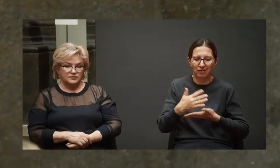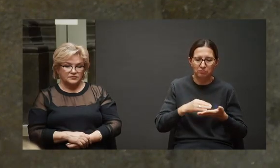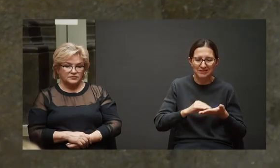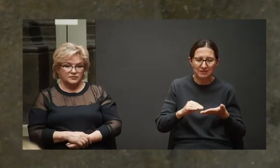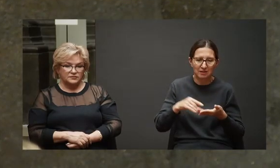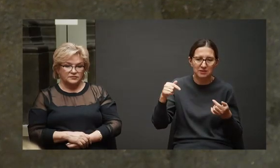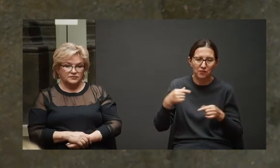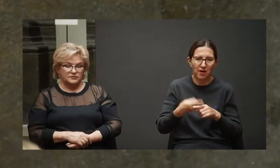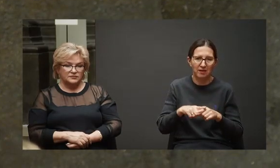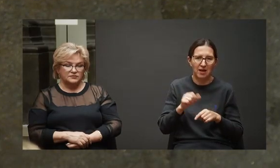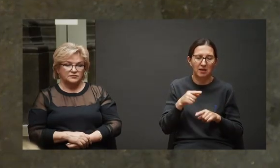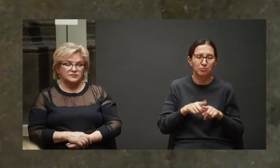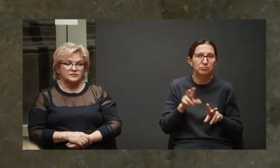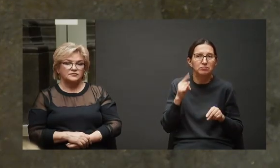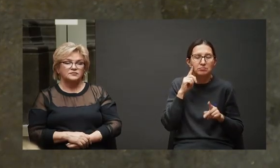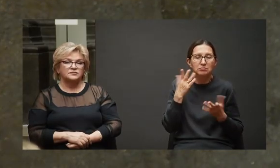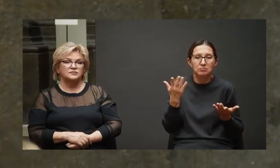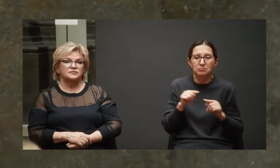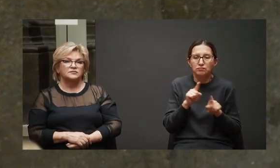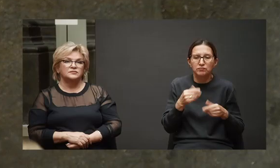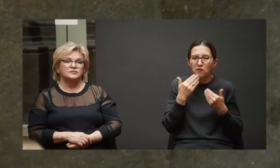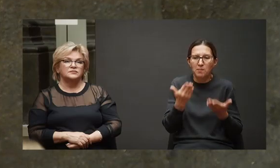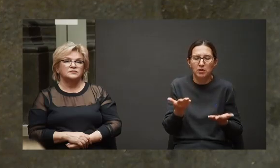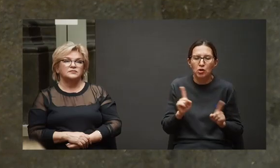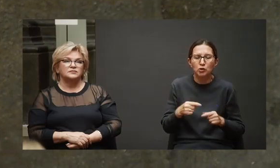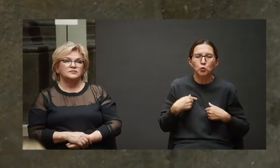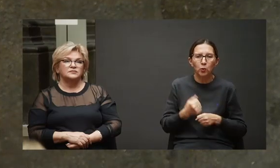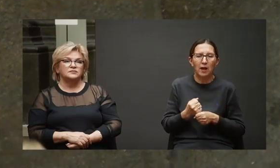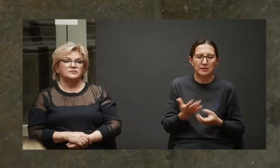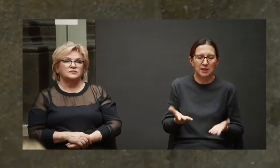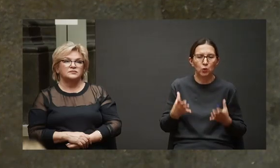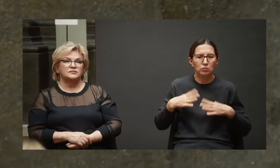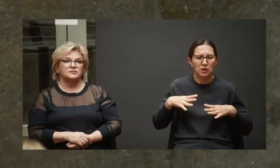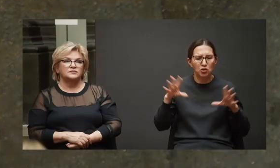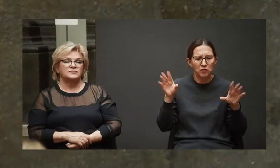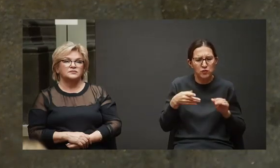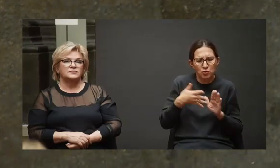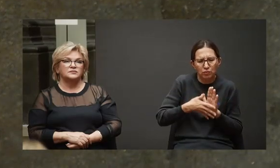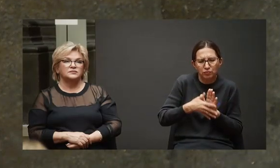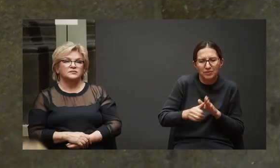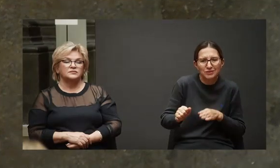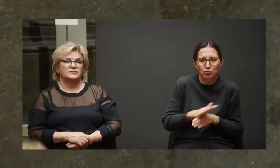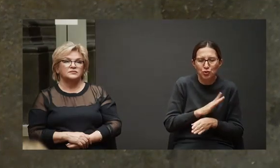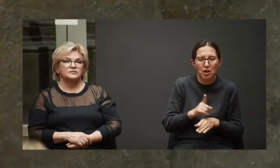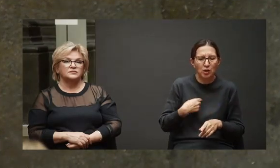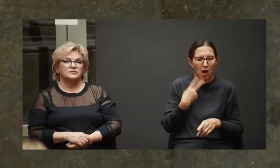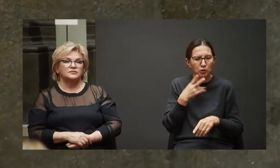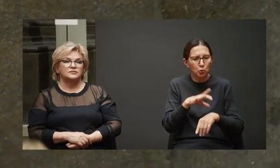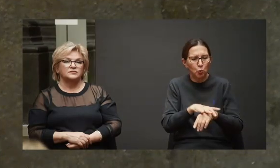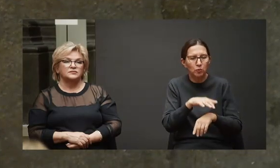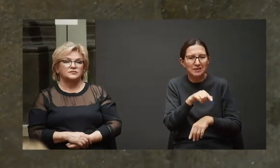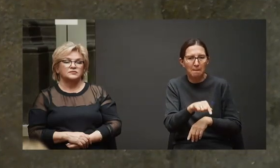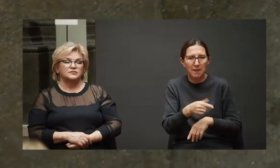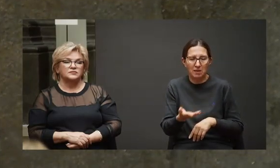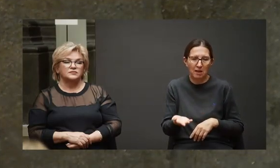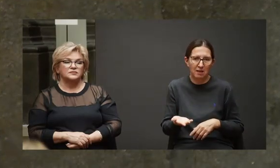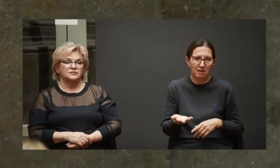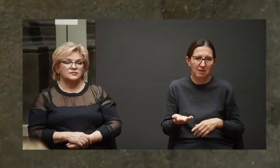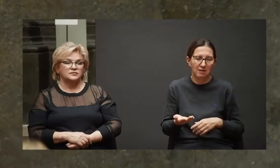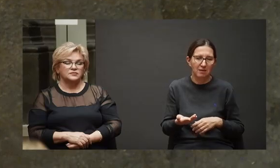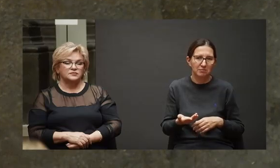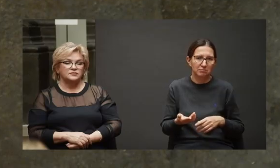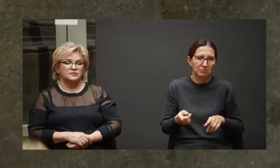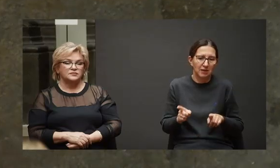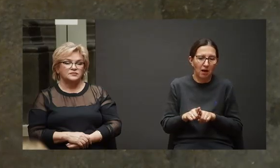нему. То есть вопрошание, как бы, что я делаю, для чего я это все изучил и что я заметил, как бы, как, вот, как детектив. Да?